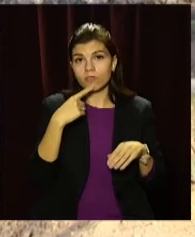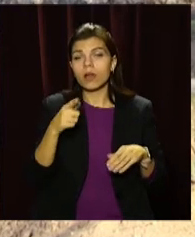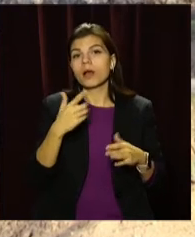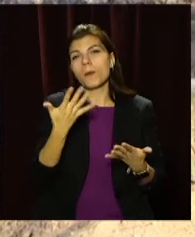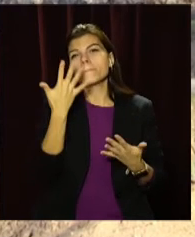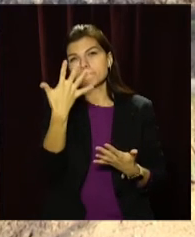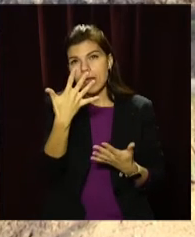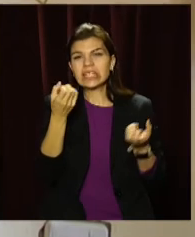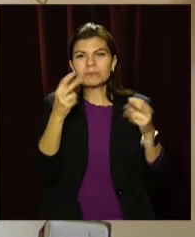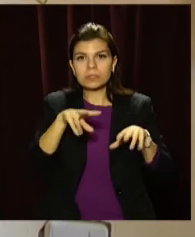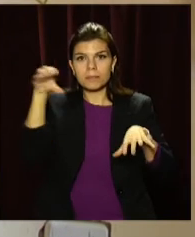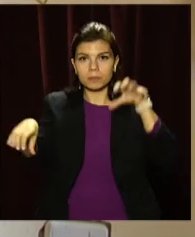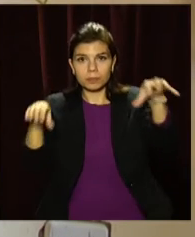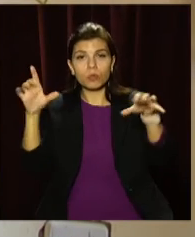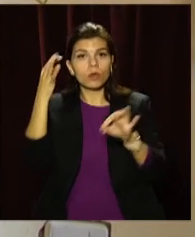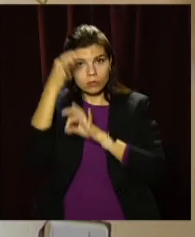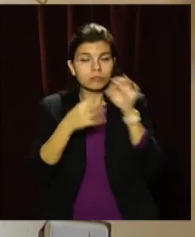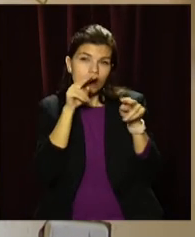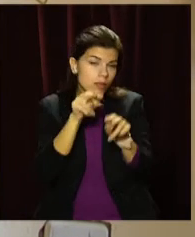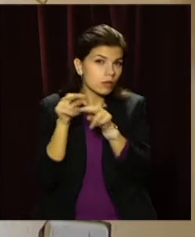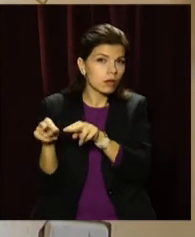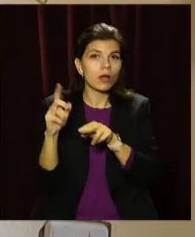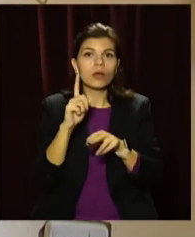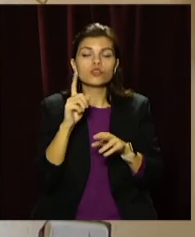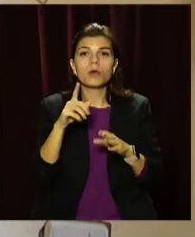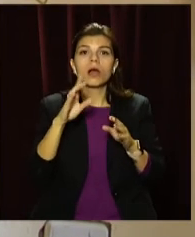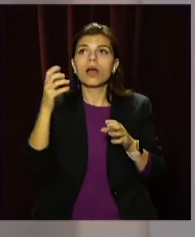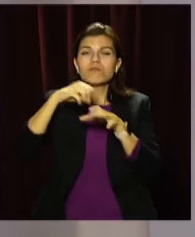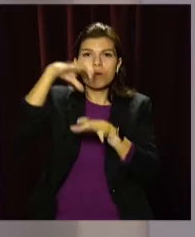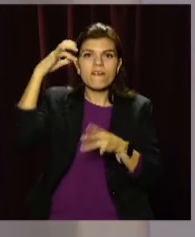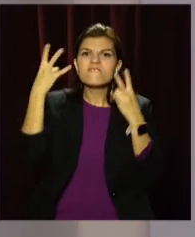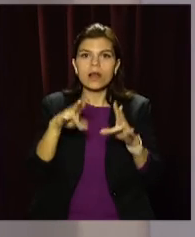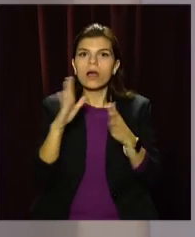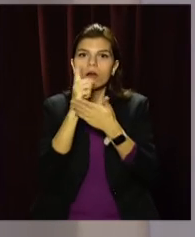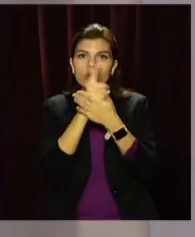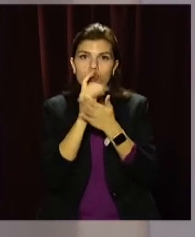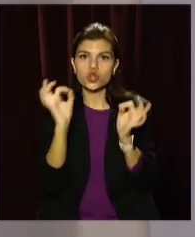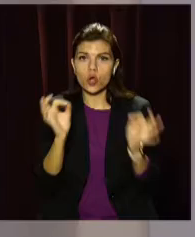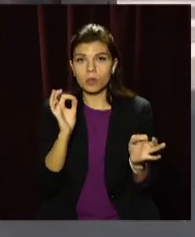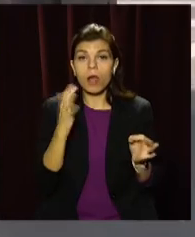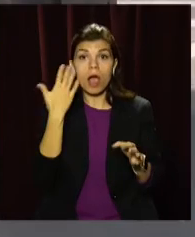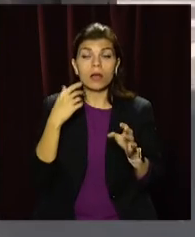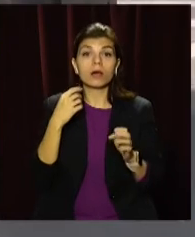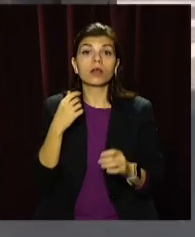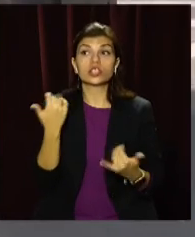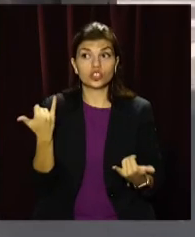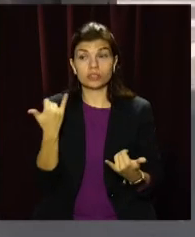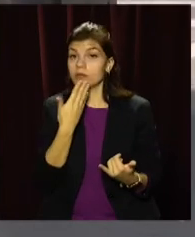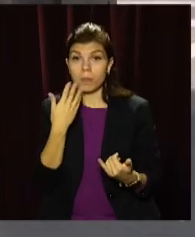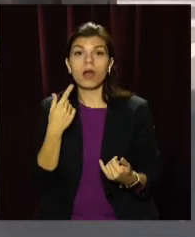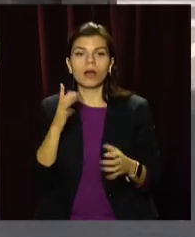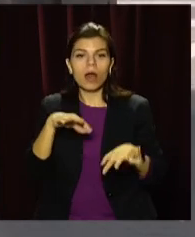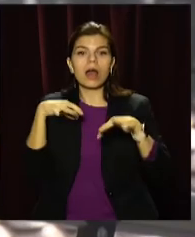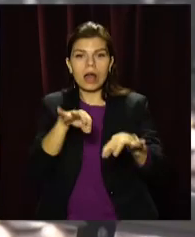5 стаціонарних постів. Вони цілодобово слідкуватимуть за рівнем шкідливих викидів. Поки ж система не введена в експлуатацію, містом курсуватиме